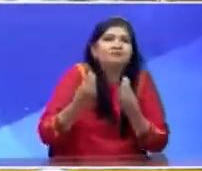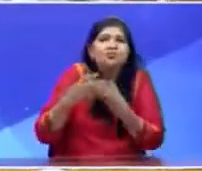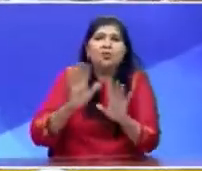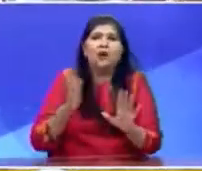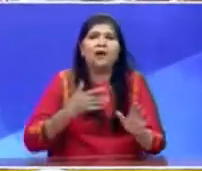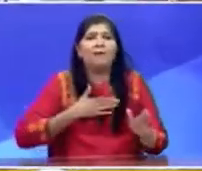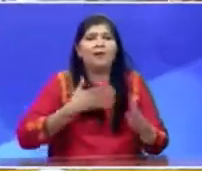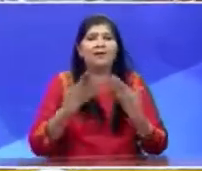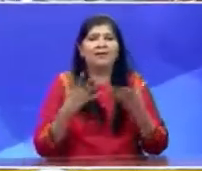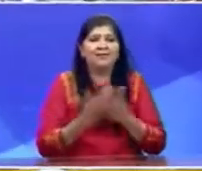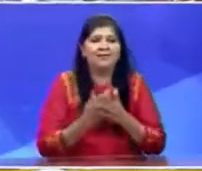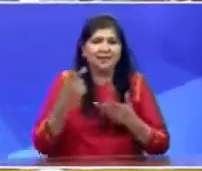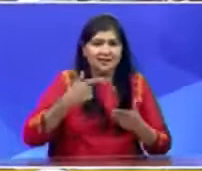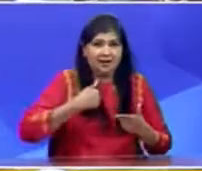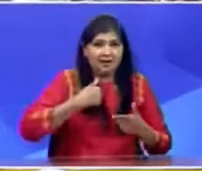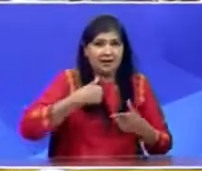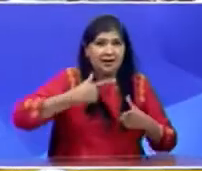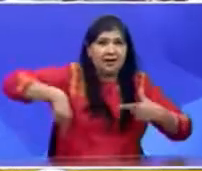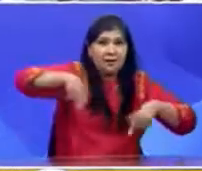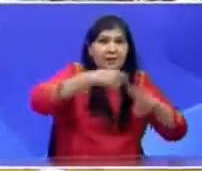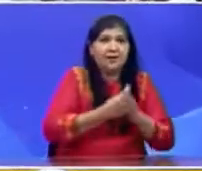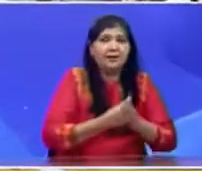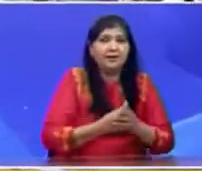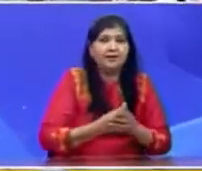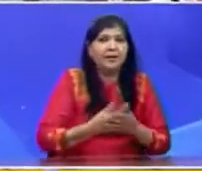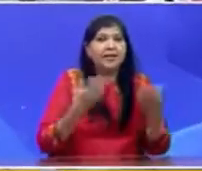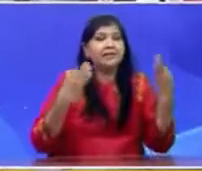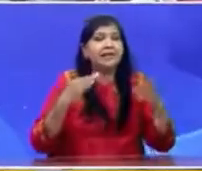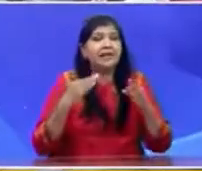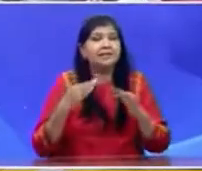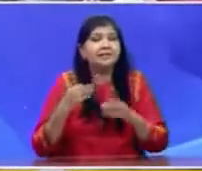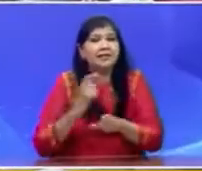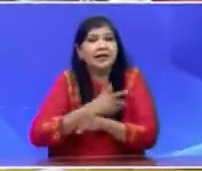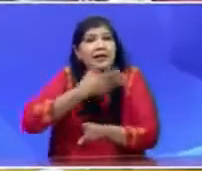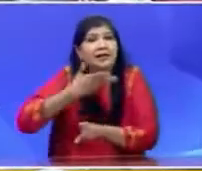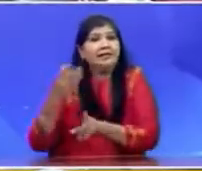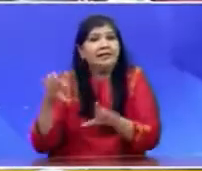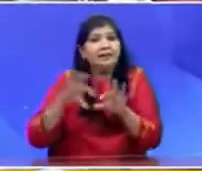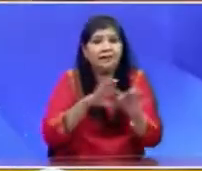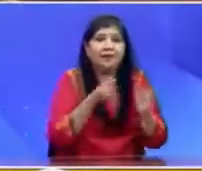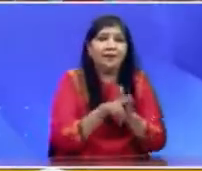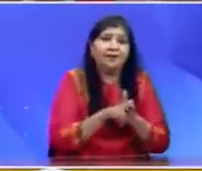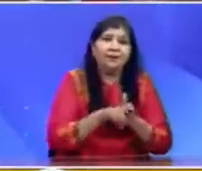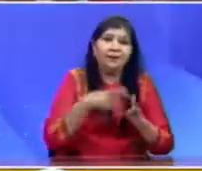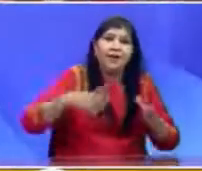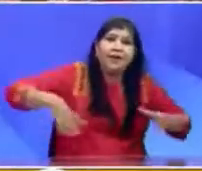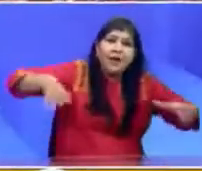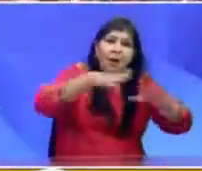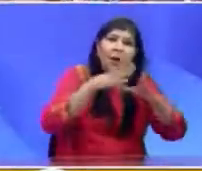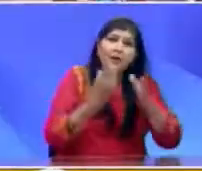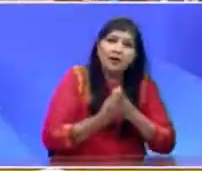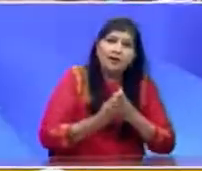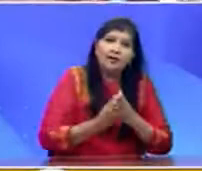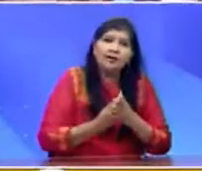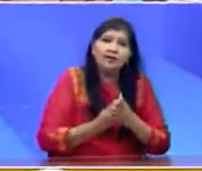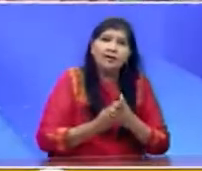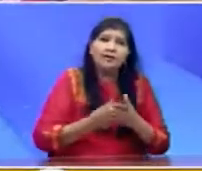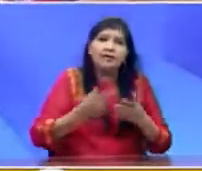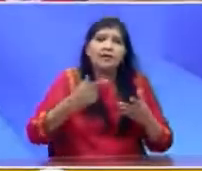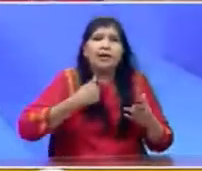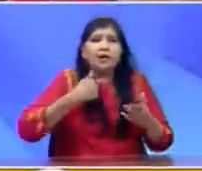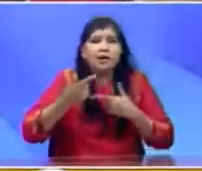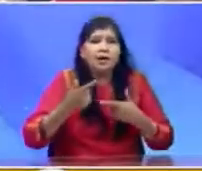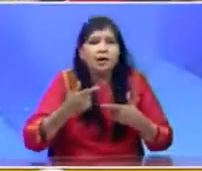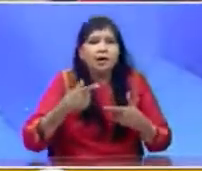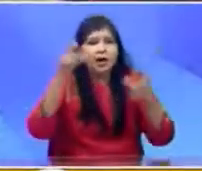में मेलों का भी बड़ा सांस्कृतिक महत्व रहा है। मेले जन मन दोनों